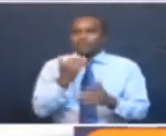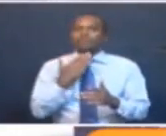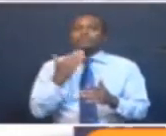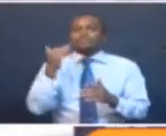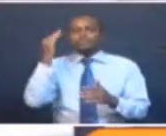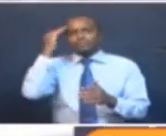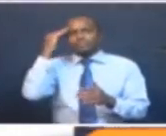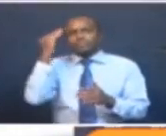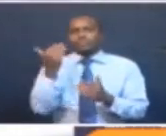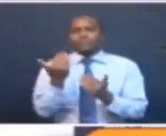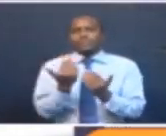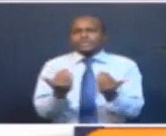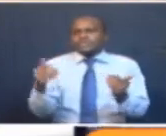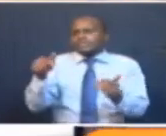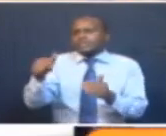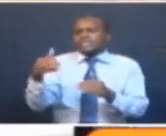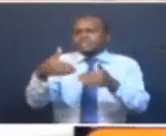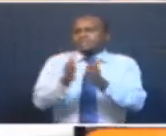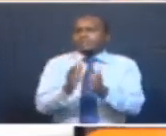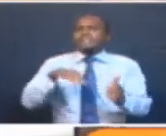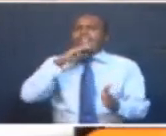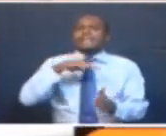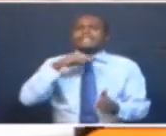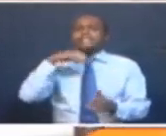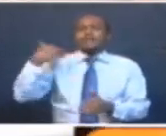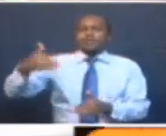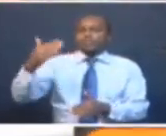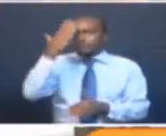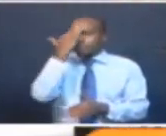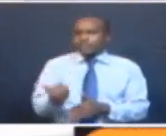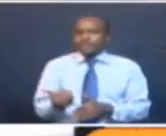vya watoto wa familia hiyo.